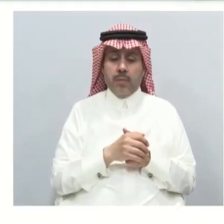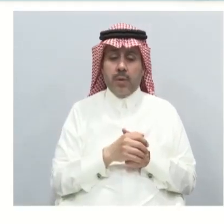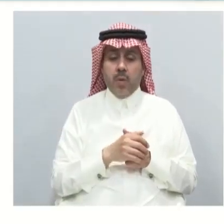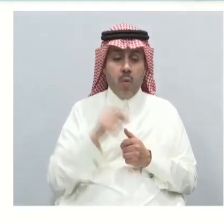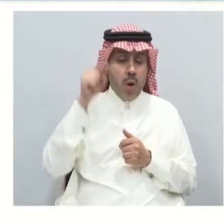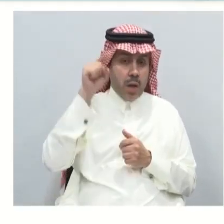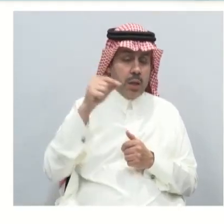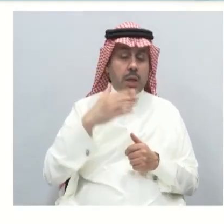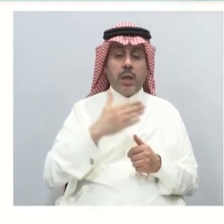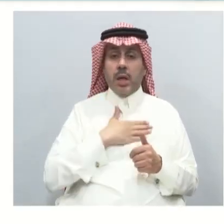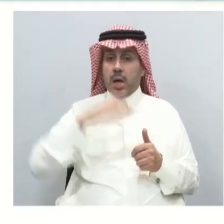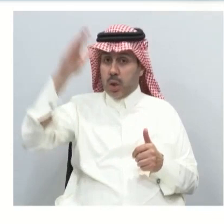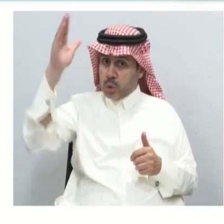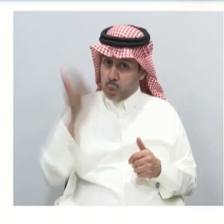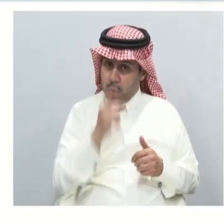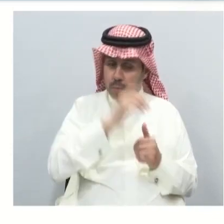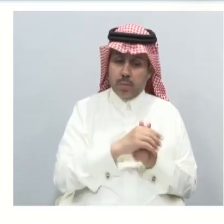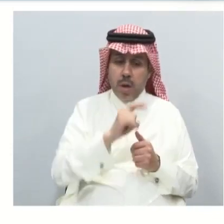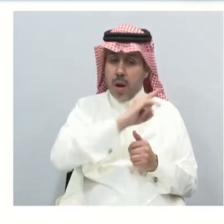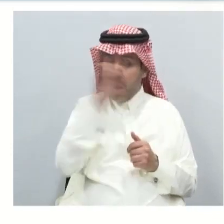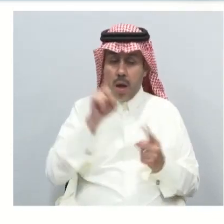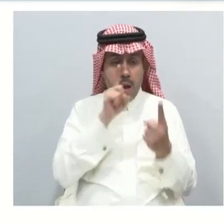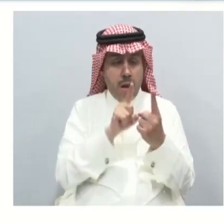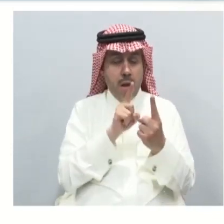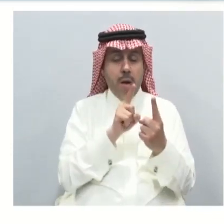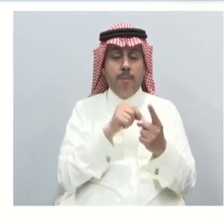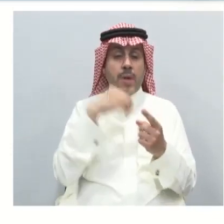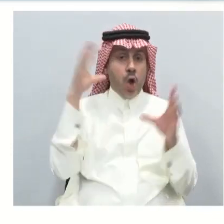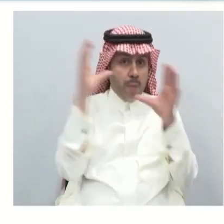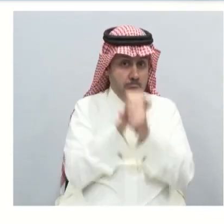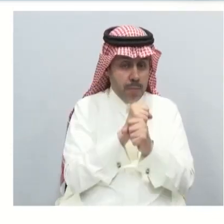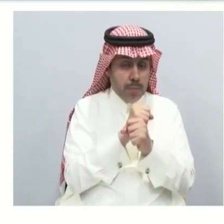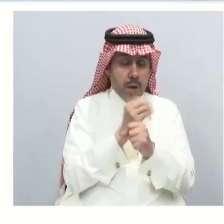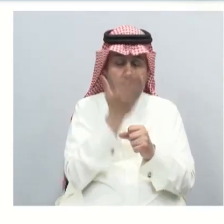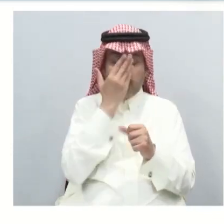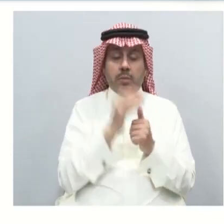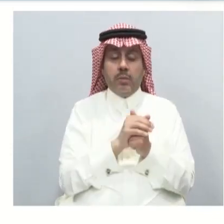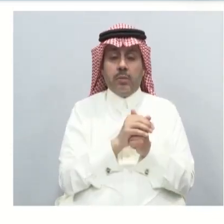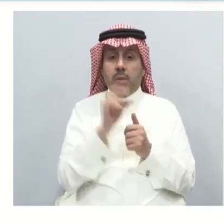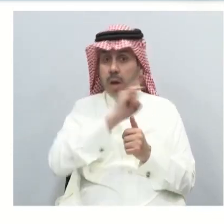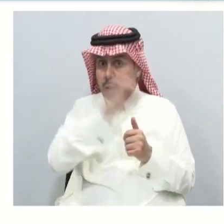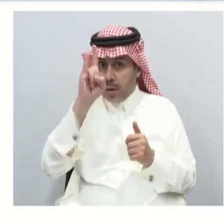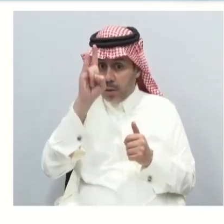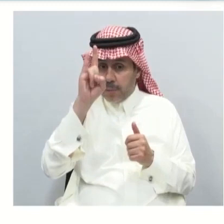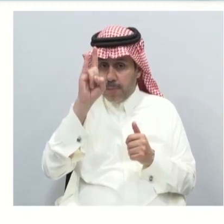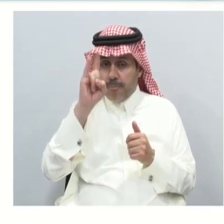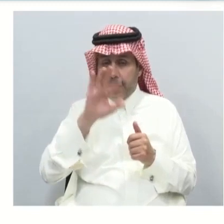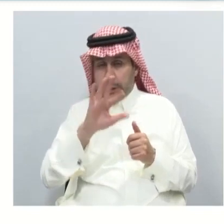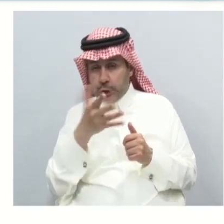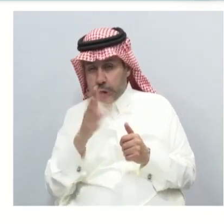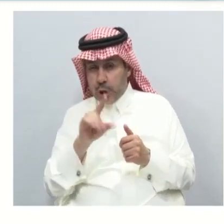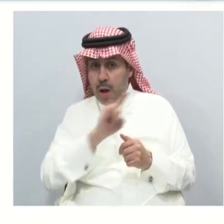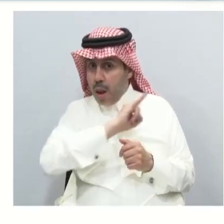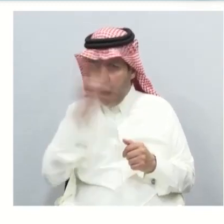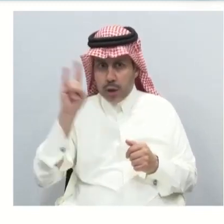واني رسول الله لا يلقى الله بهما عبد غير شاك